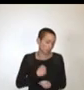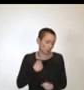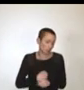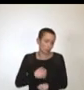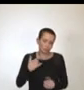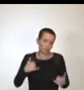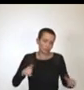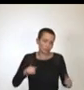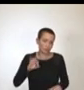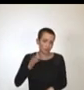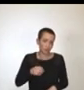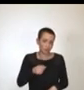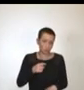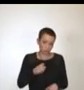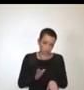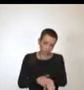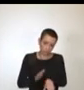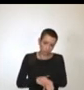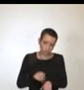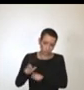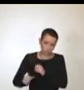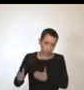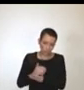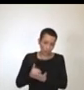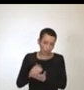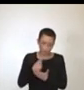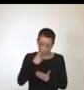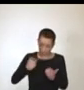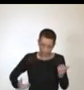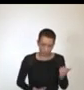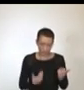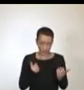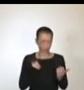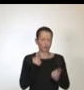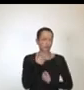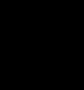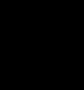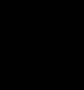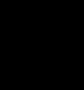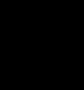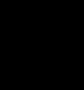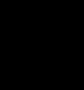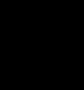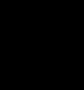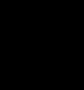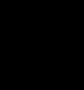salariés sont heurtés, se sentent trahis. Il y a un énorme travail à mener maintenant.